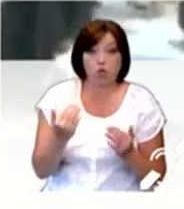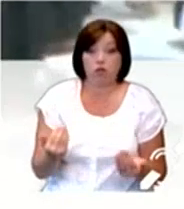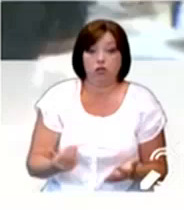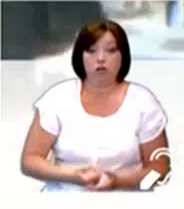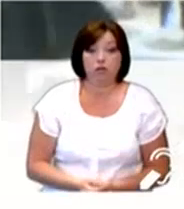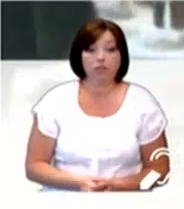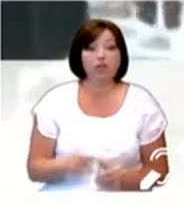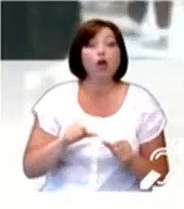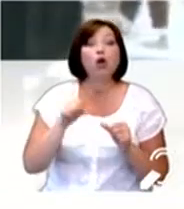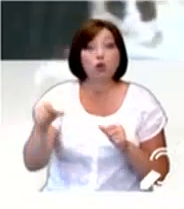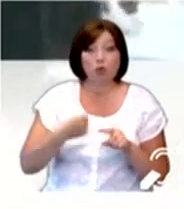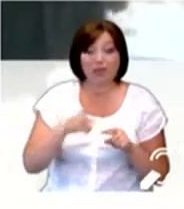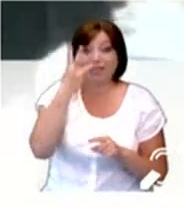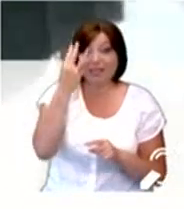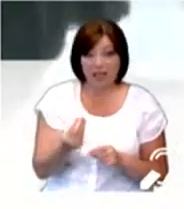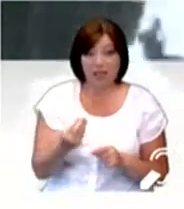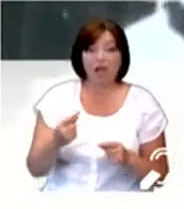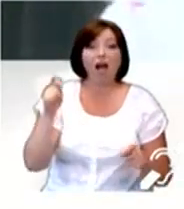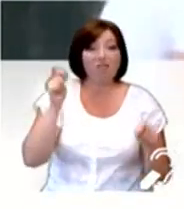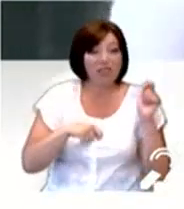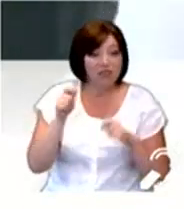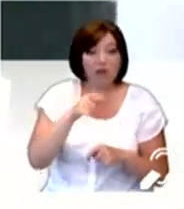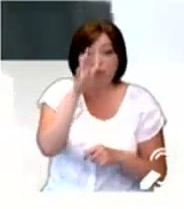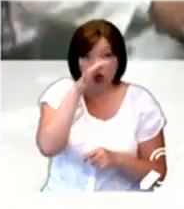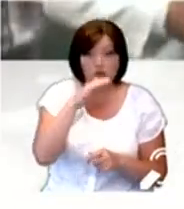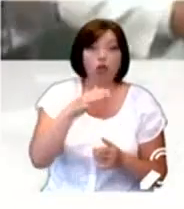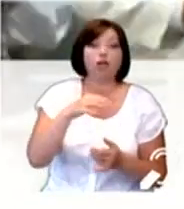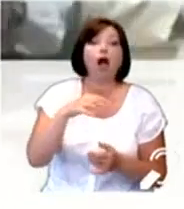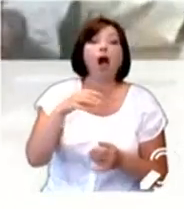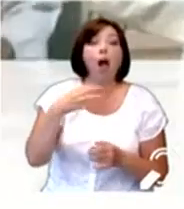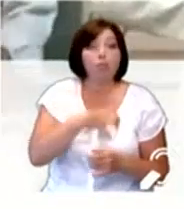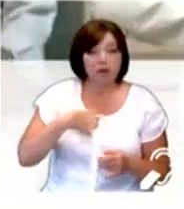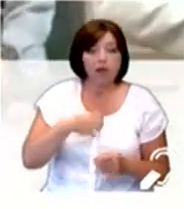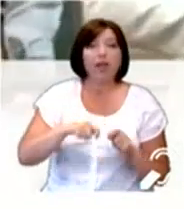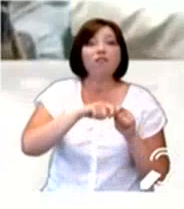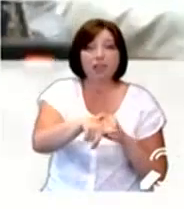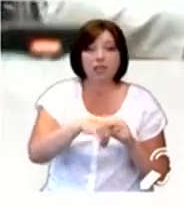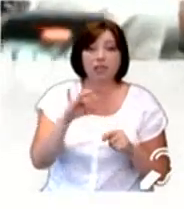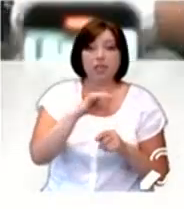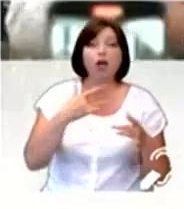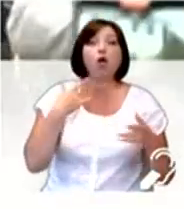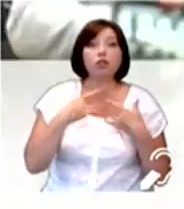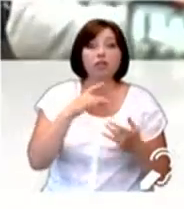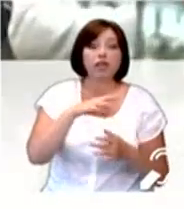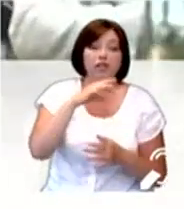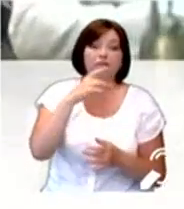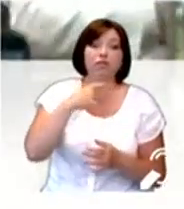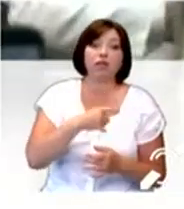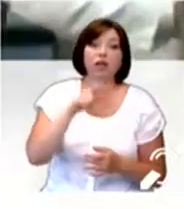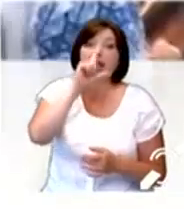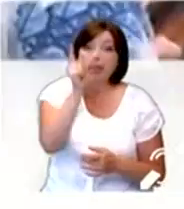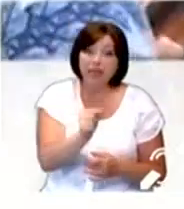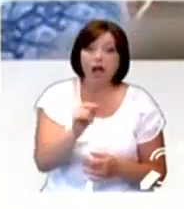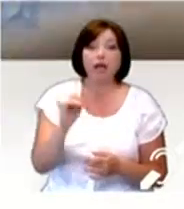pe lângă cele trei zile de festivală în Chișinău primăria finanța ci concerte peste Hotare în Italia și Spania